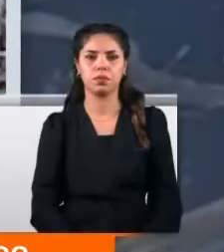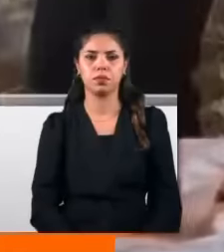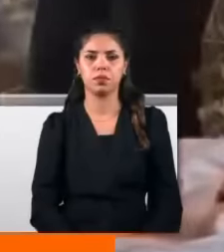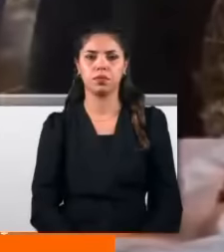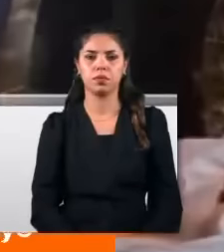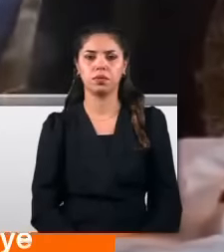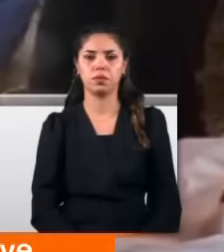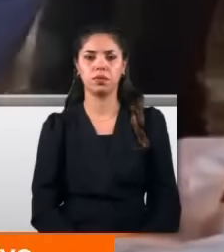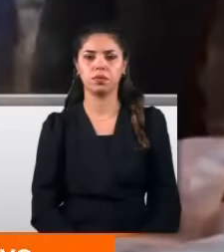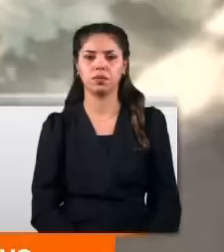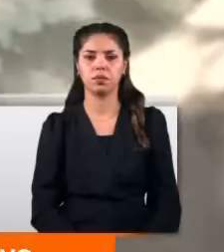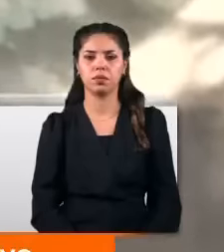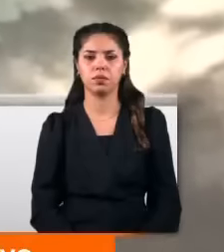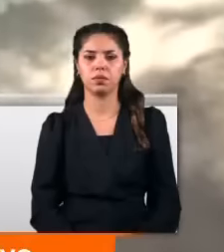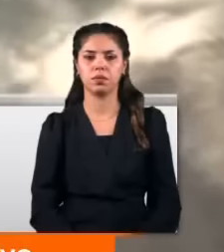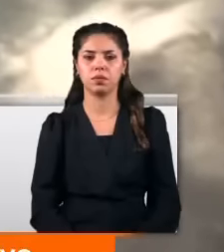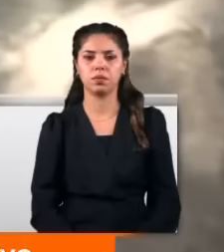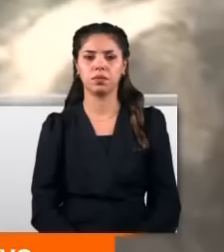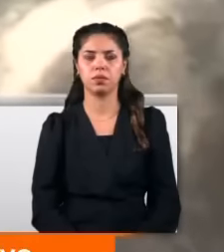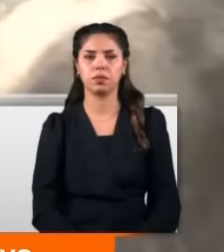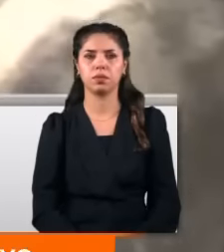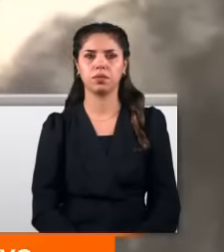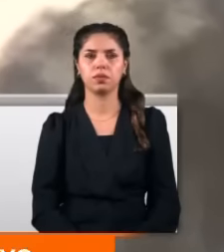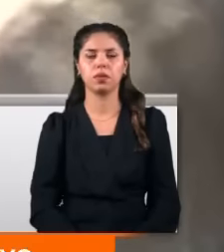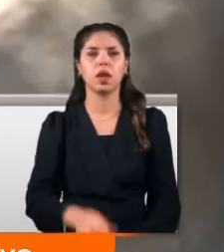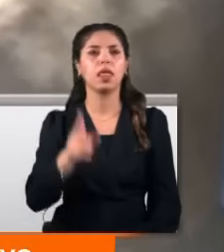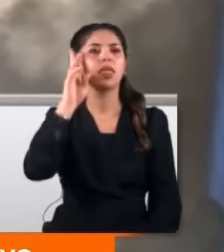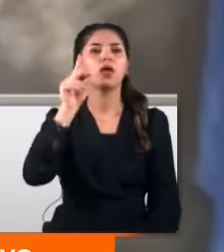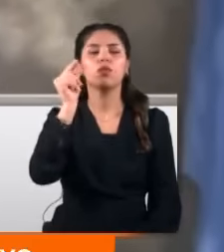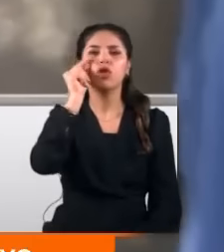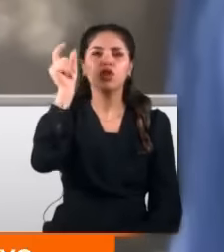mı? Yabancı varmış komutanım.